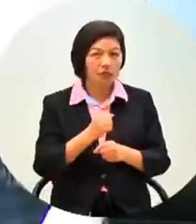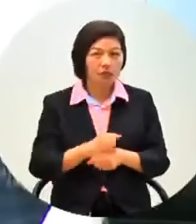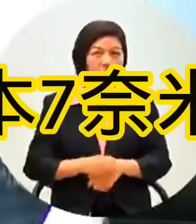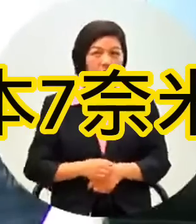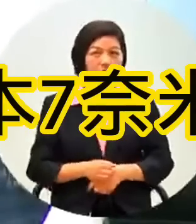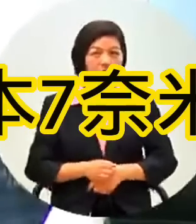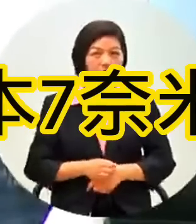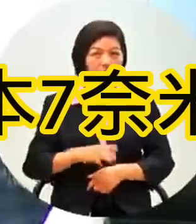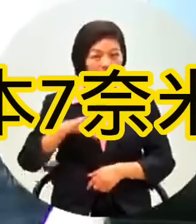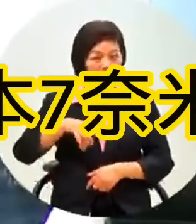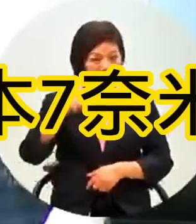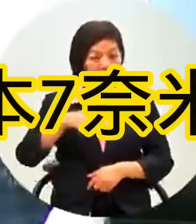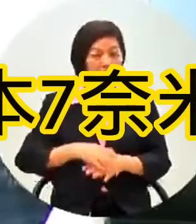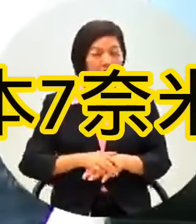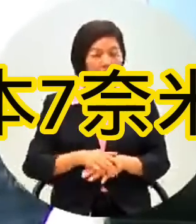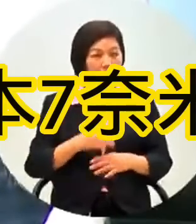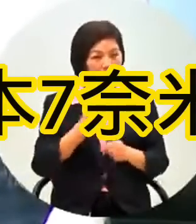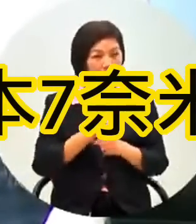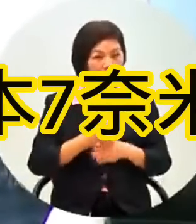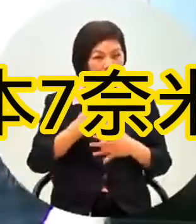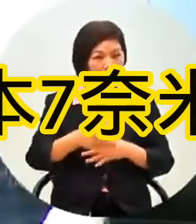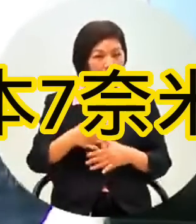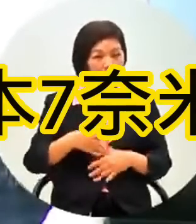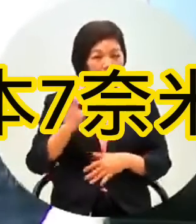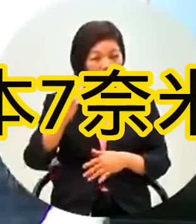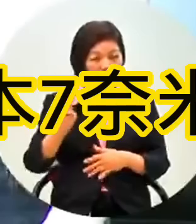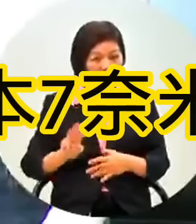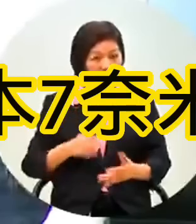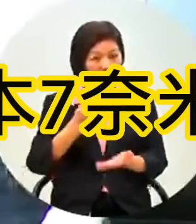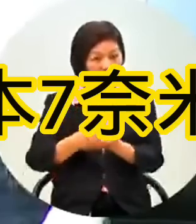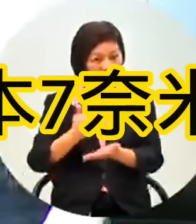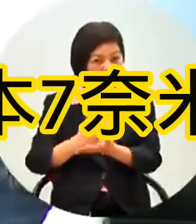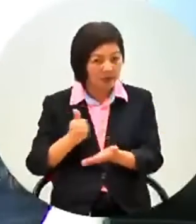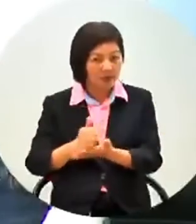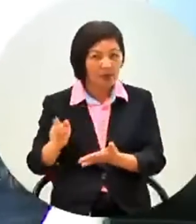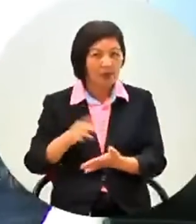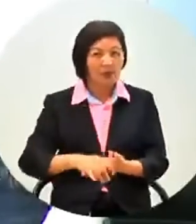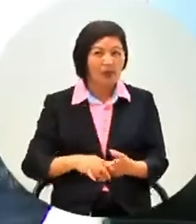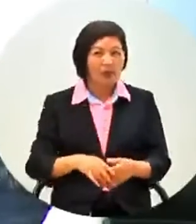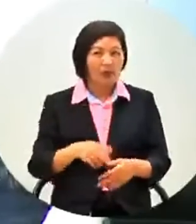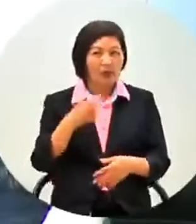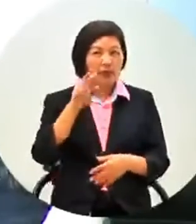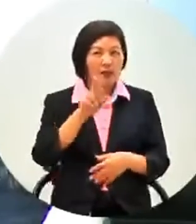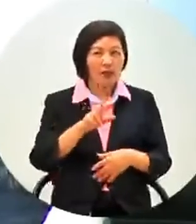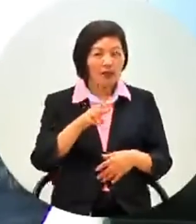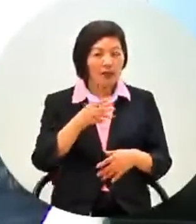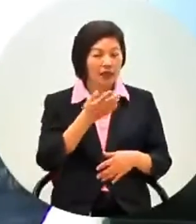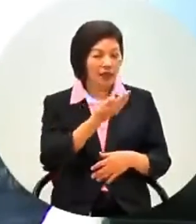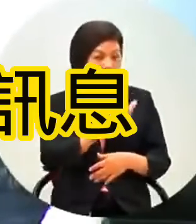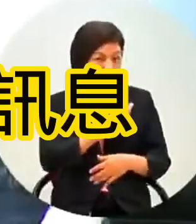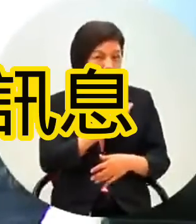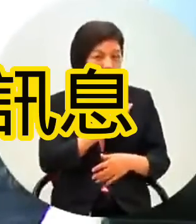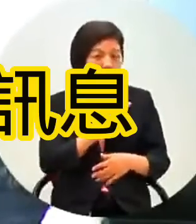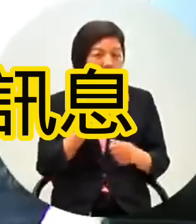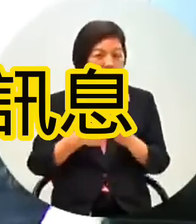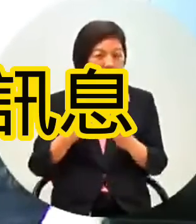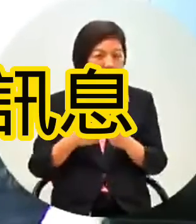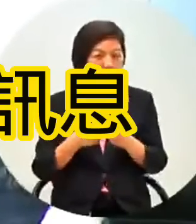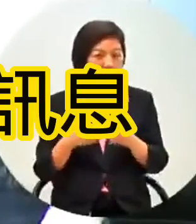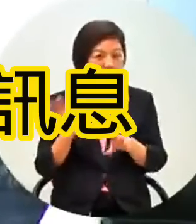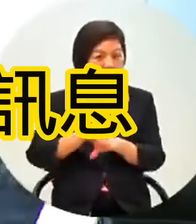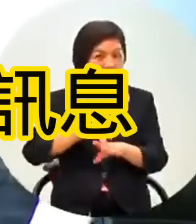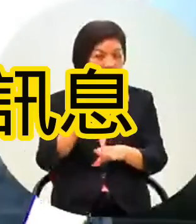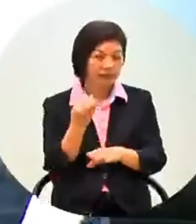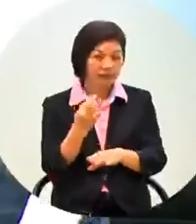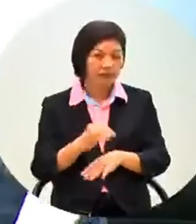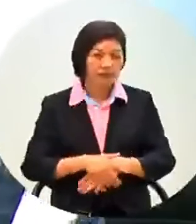程它未来会耗的水量大约是原本7奈米28奈米的几倍？市长有没有掌握到这样的